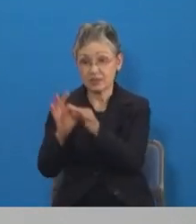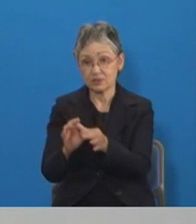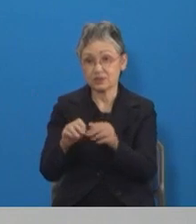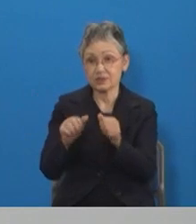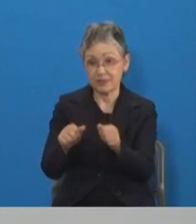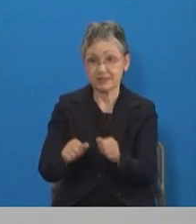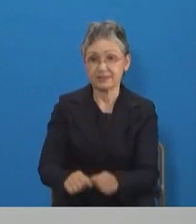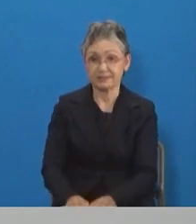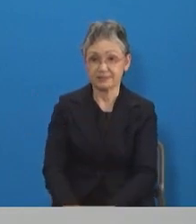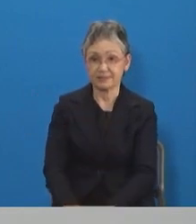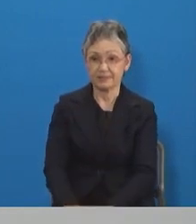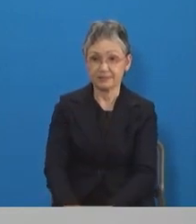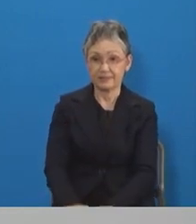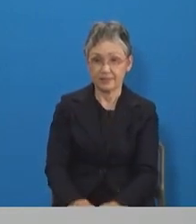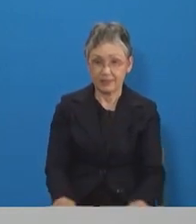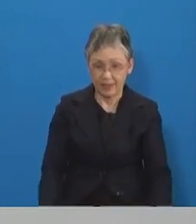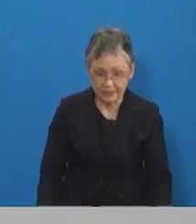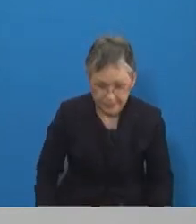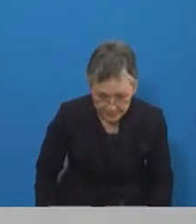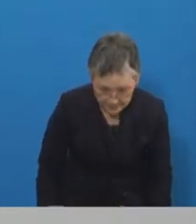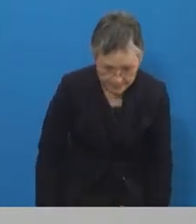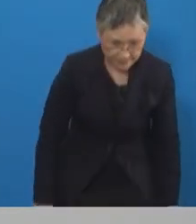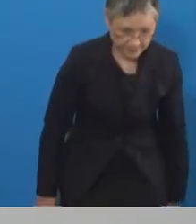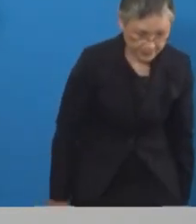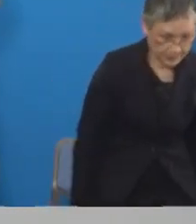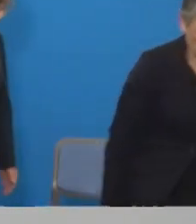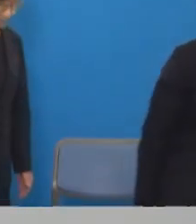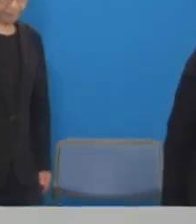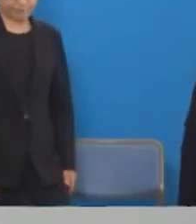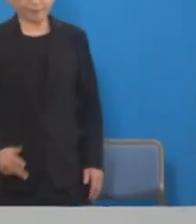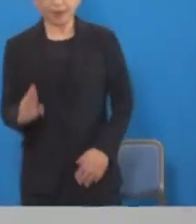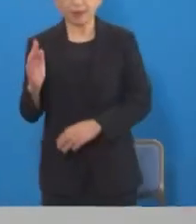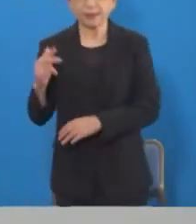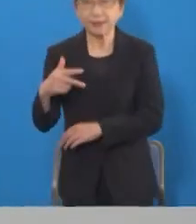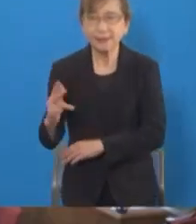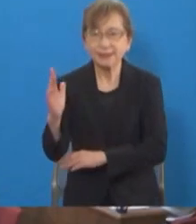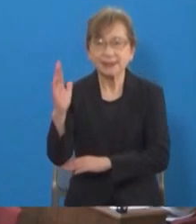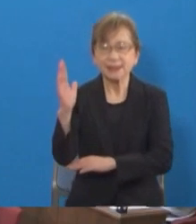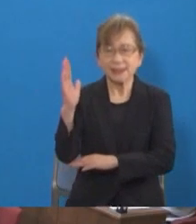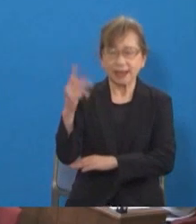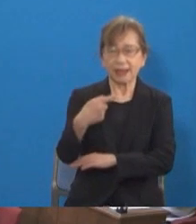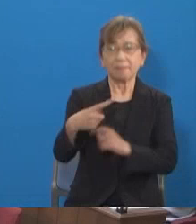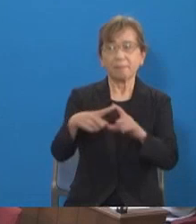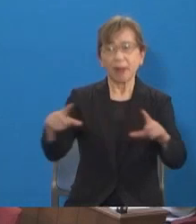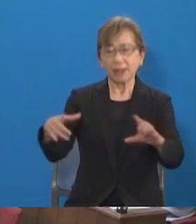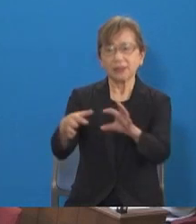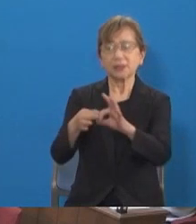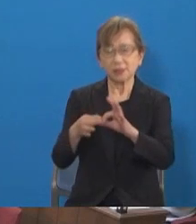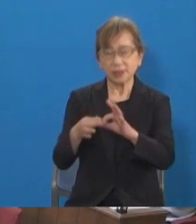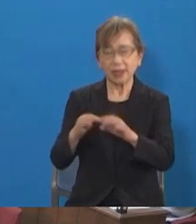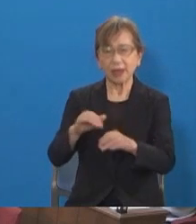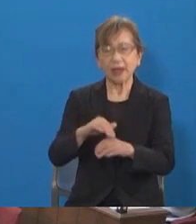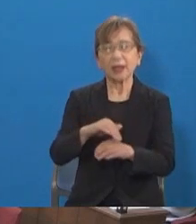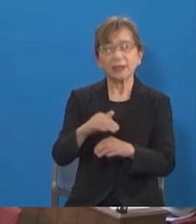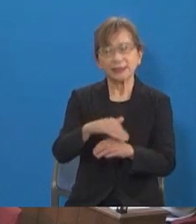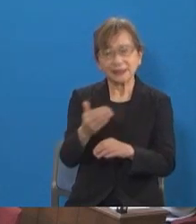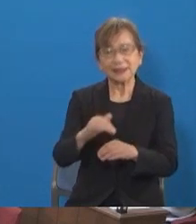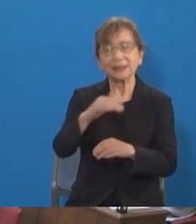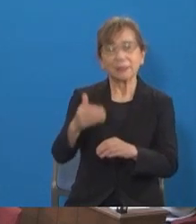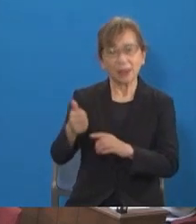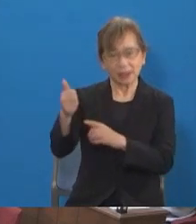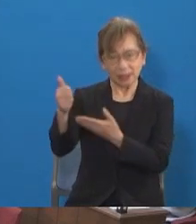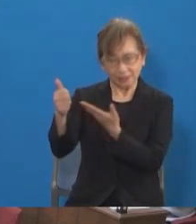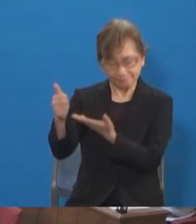。市政一般について西山信正議員に発言を許します。